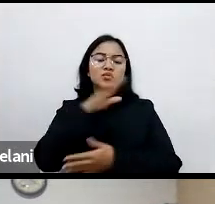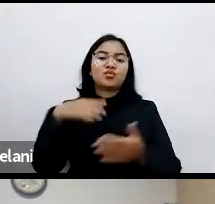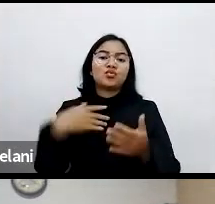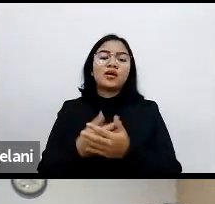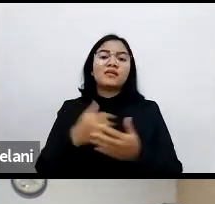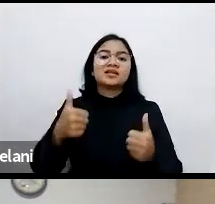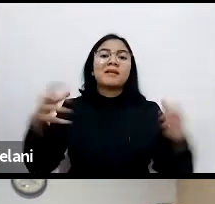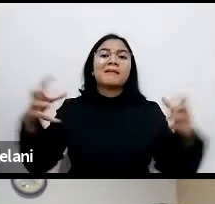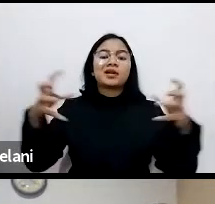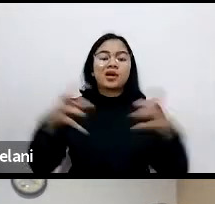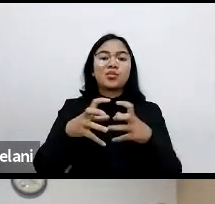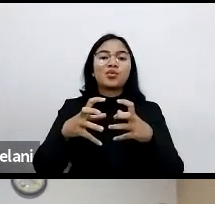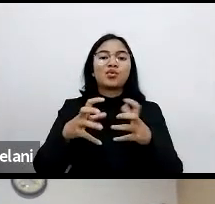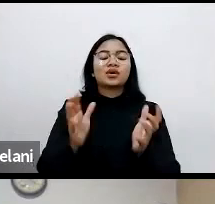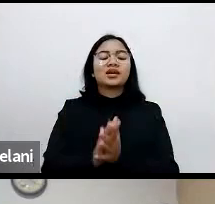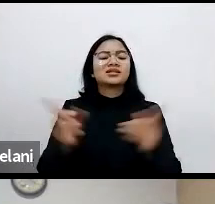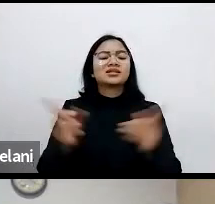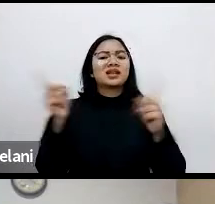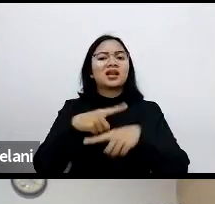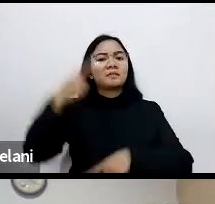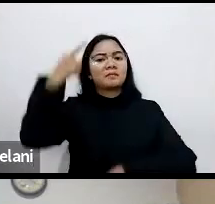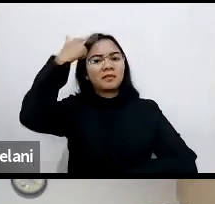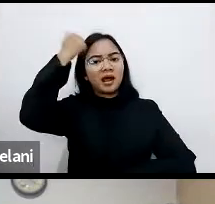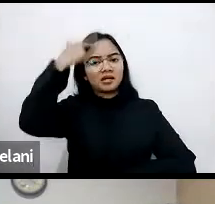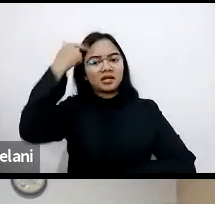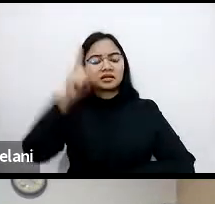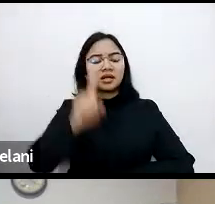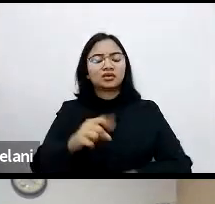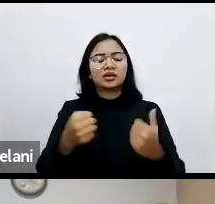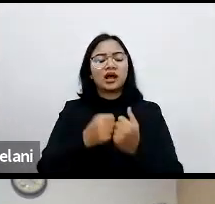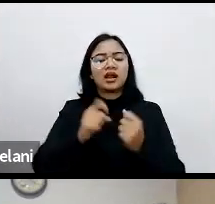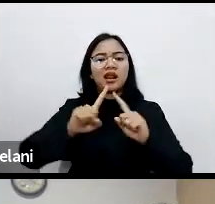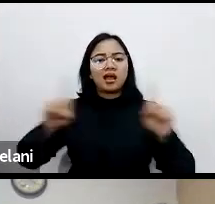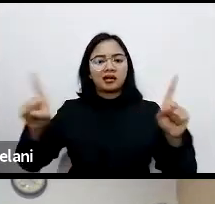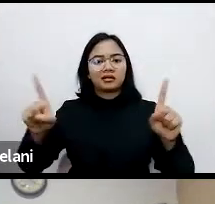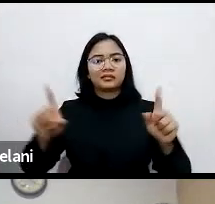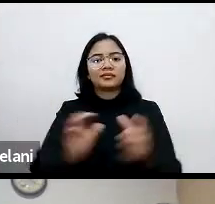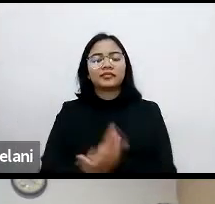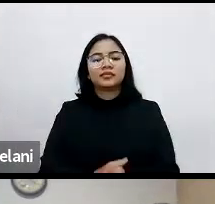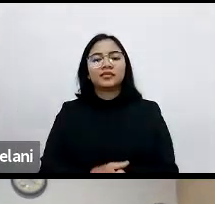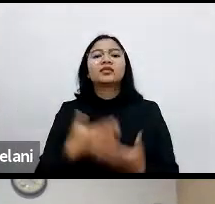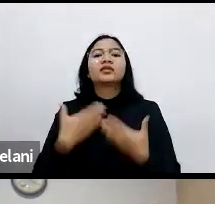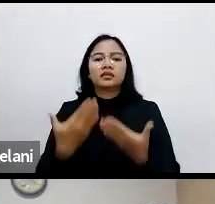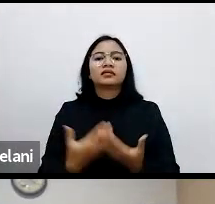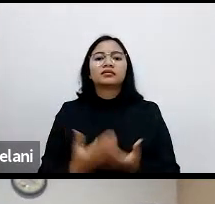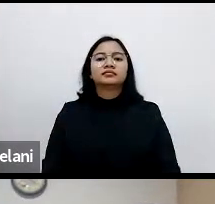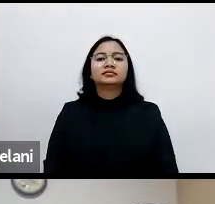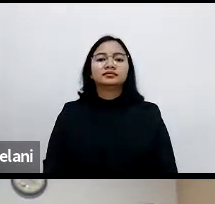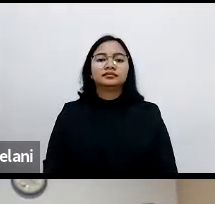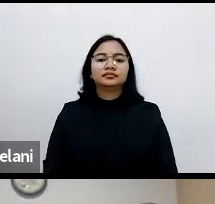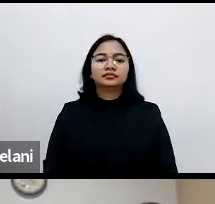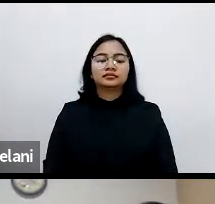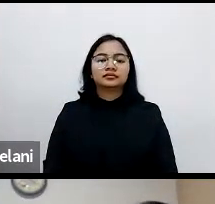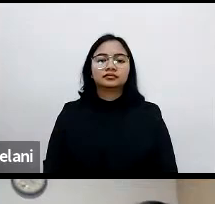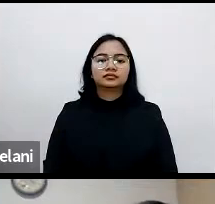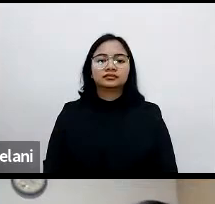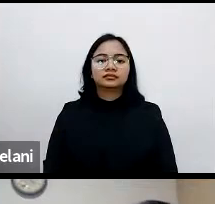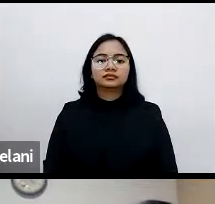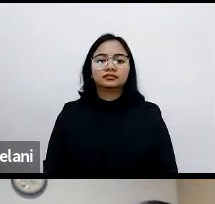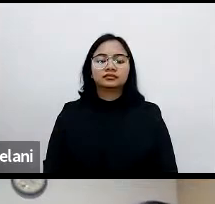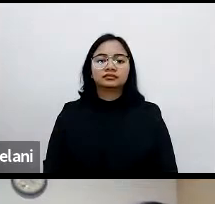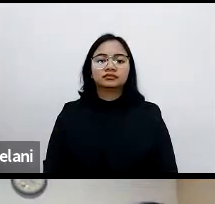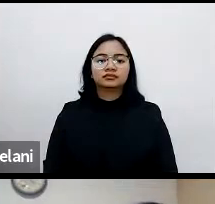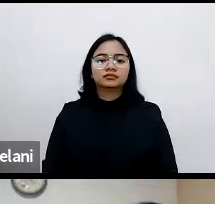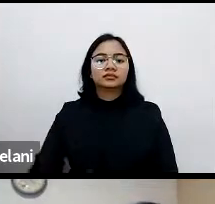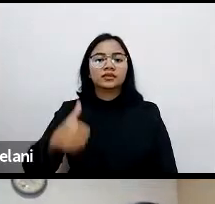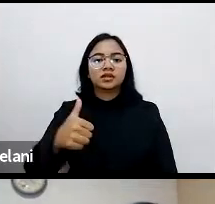dan kemudian juga saling belajar satu dengan yang lainnya. Demikian sih Mbak Renvi. Ya, baik